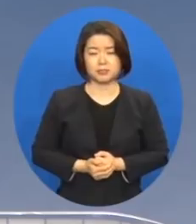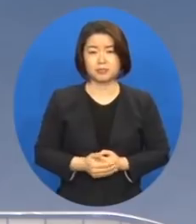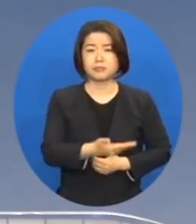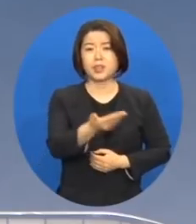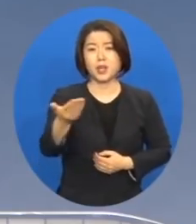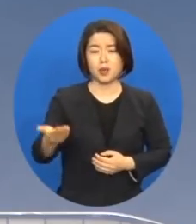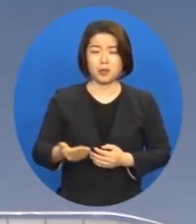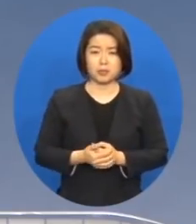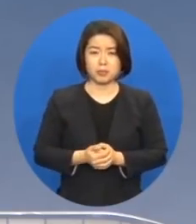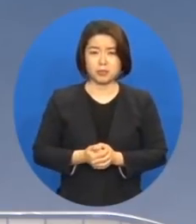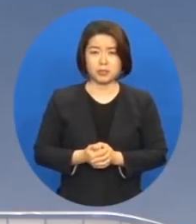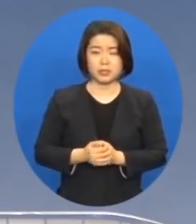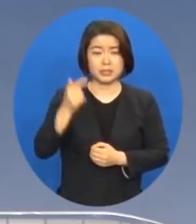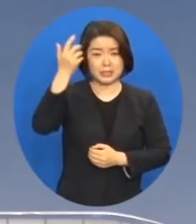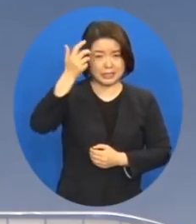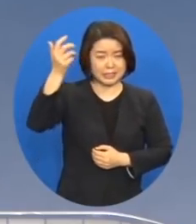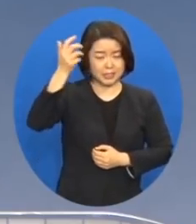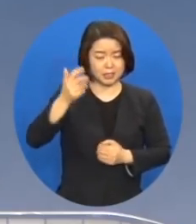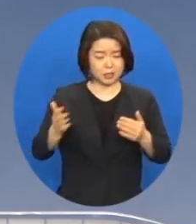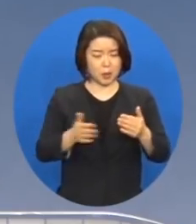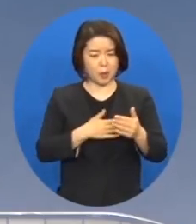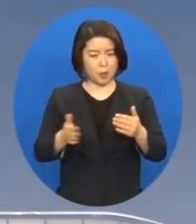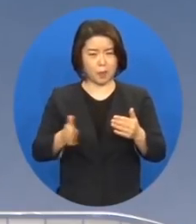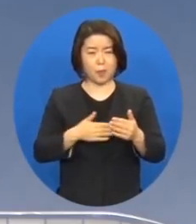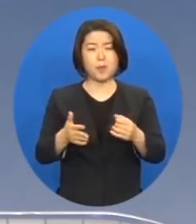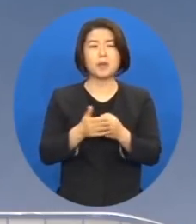여러분, 영적인 공허함 때문에